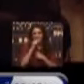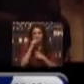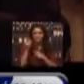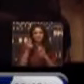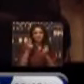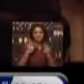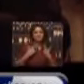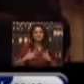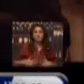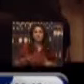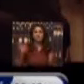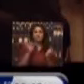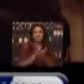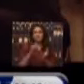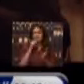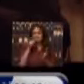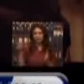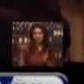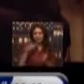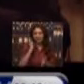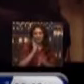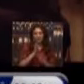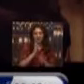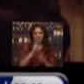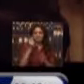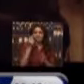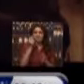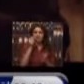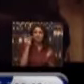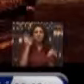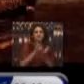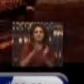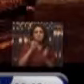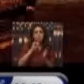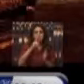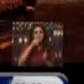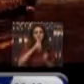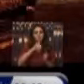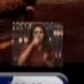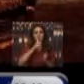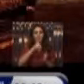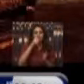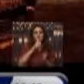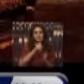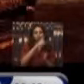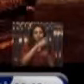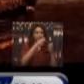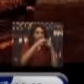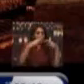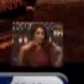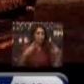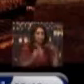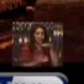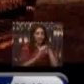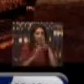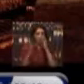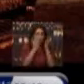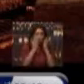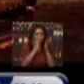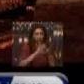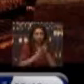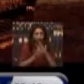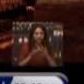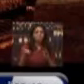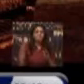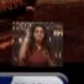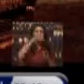ما حلتيش جنس حاجة، وقعدت كده مستحملة لغاية ما خلص، وبعدين عوض لي